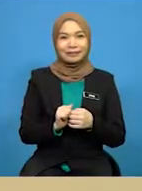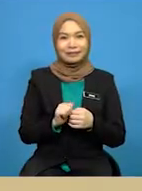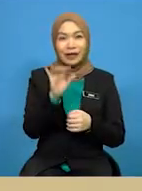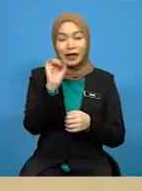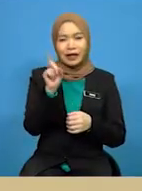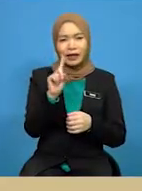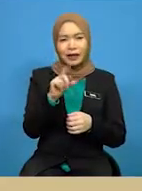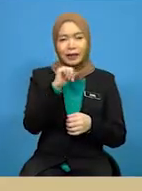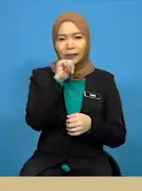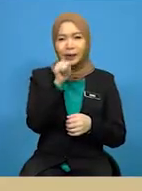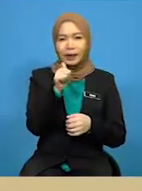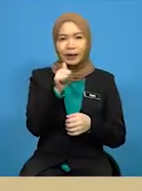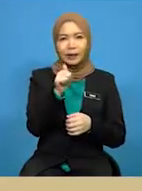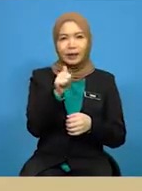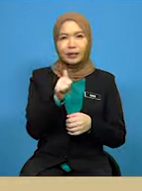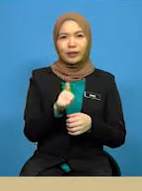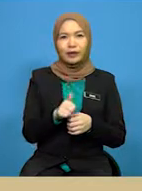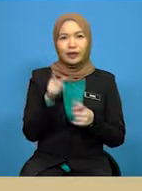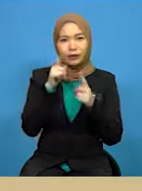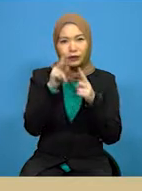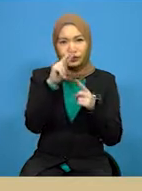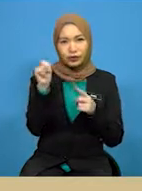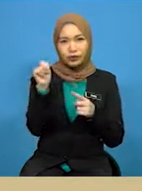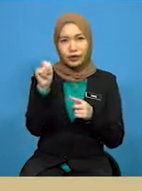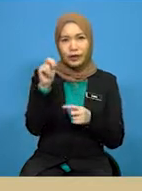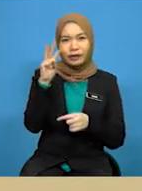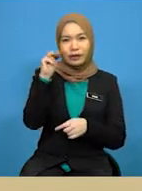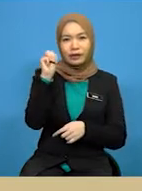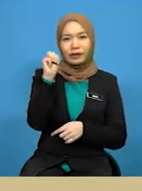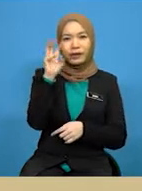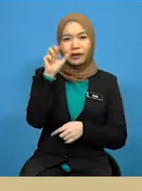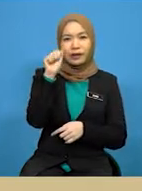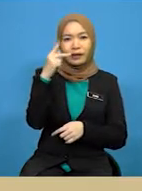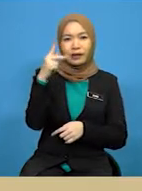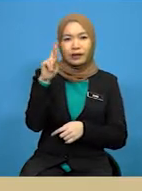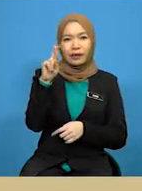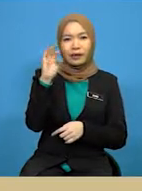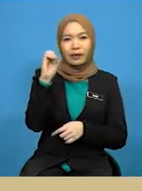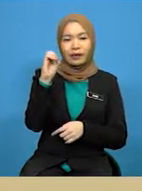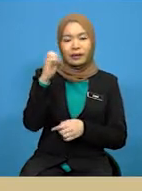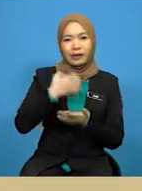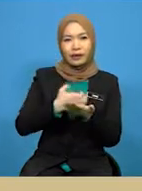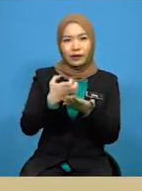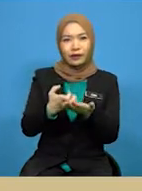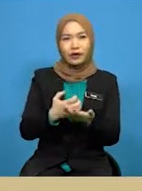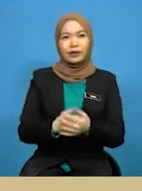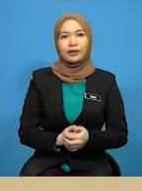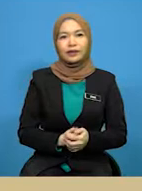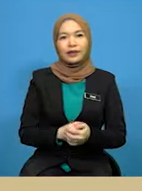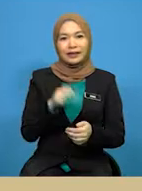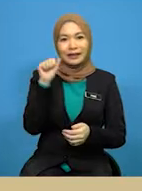Yang manakah bukan objektif dasar makroekonomi? A. Mengurangkan kadar kenaikan harga